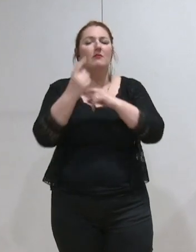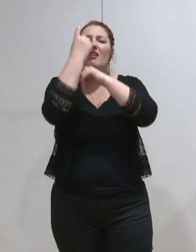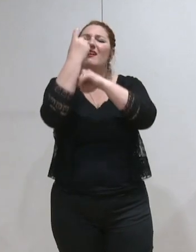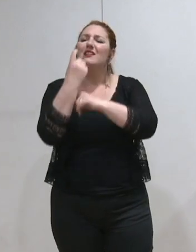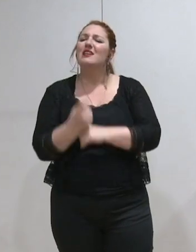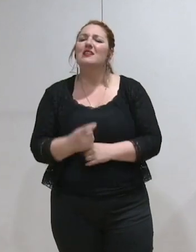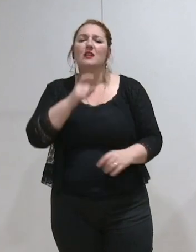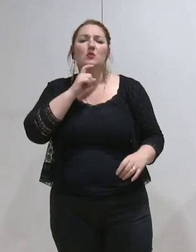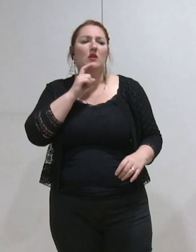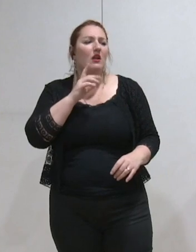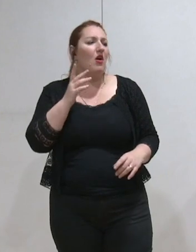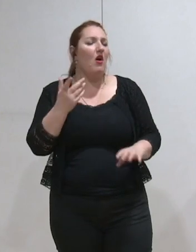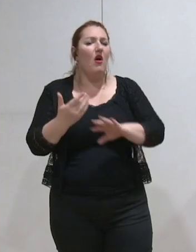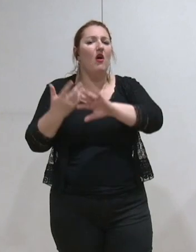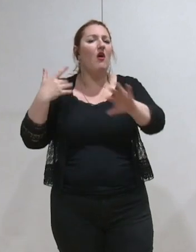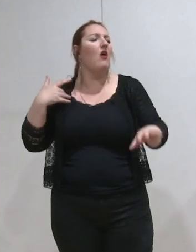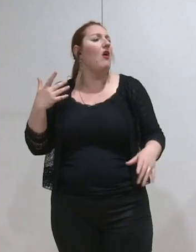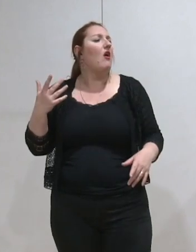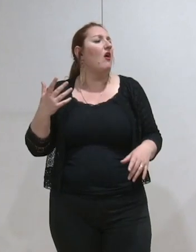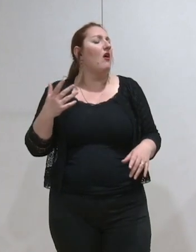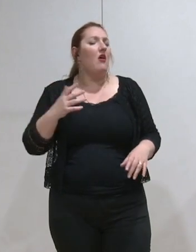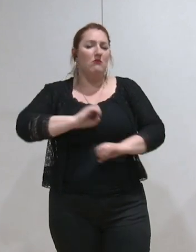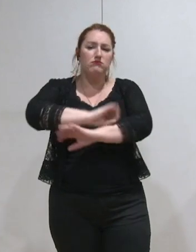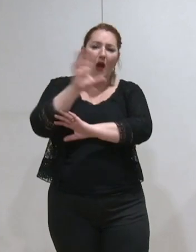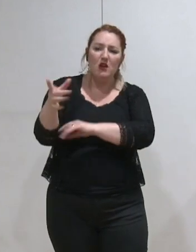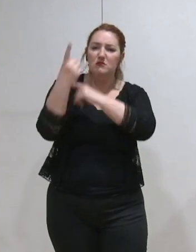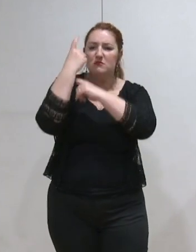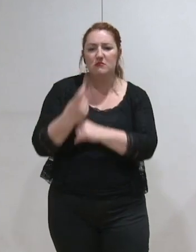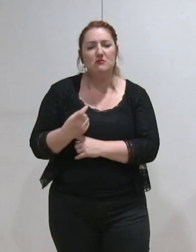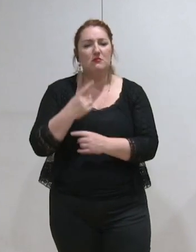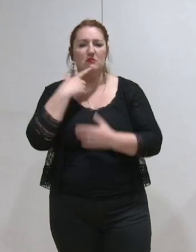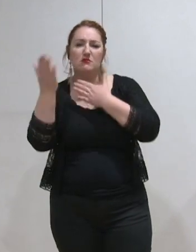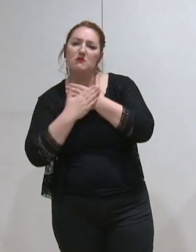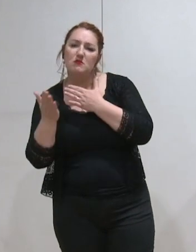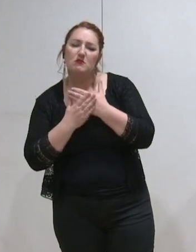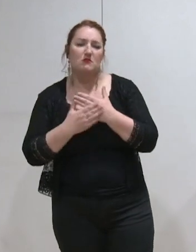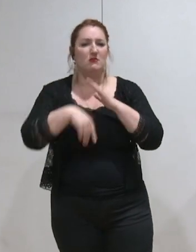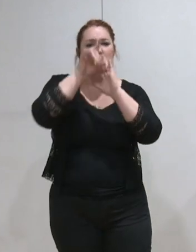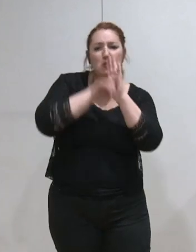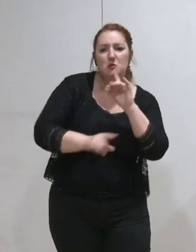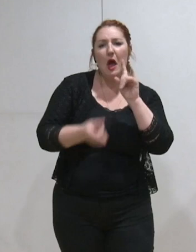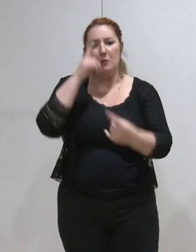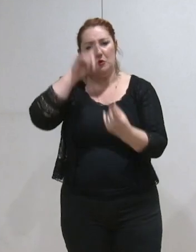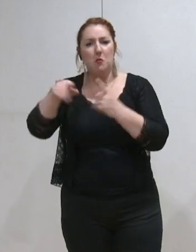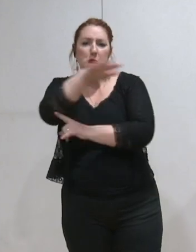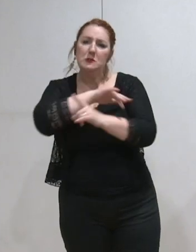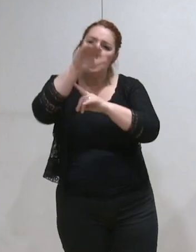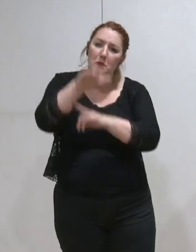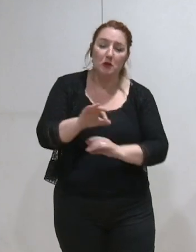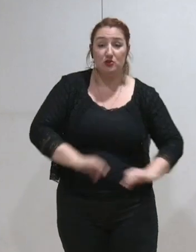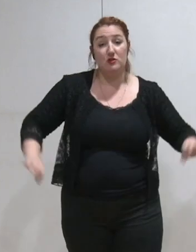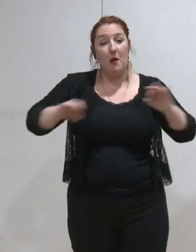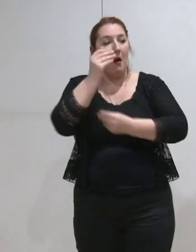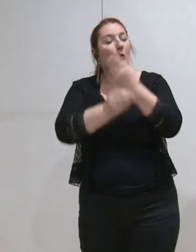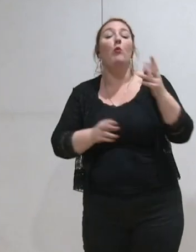été formulé notamment dans la presse à notre égard de par le fait que nous ne prenions pas suffisamment de mesures sociales ou que nous n'aurions soi-disant pas de projet on voit